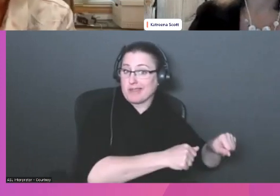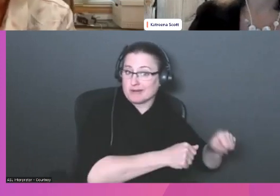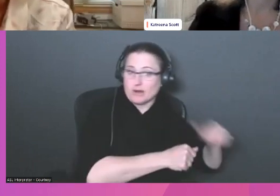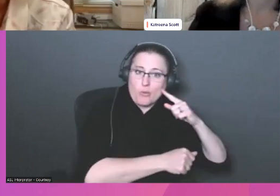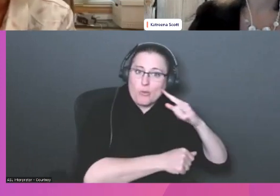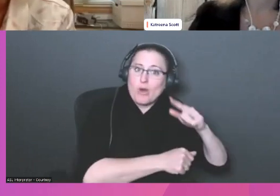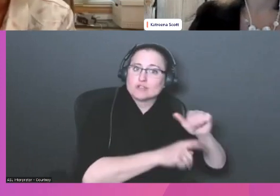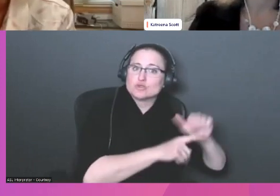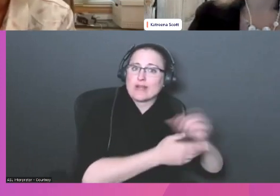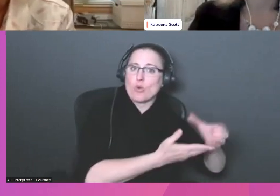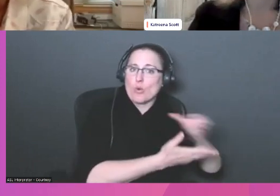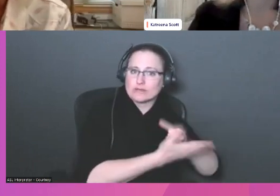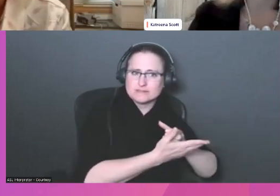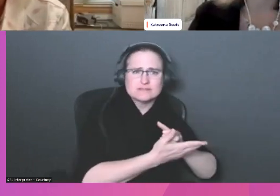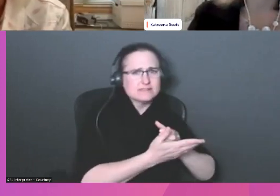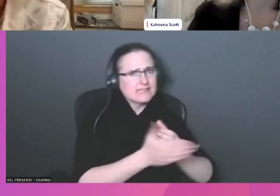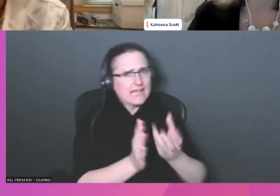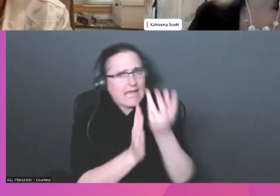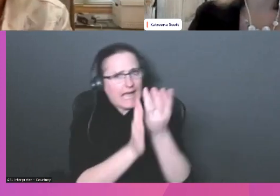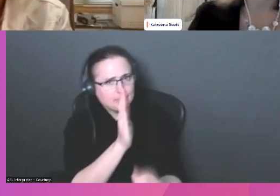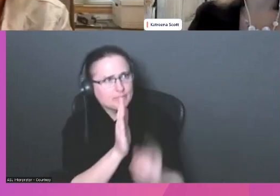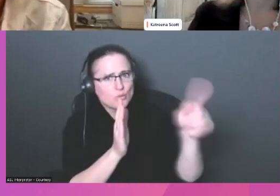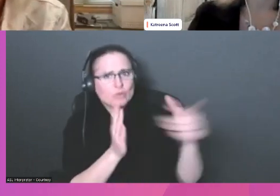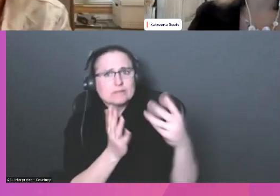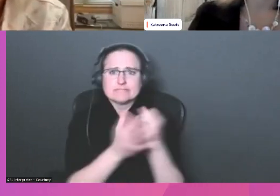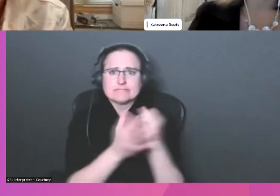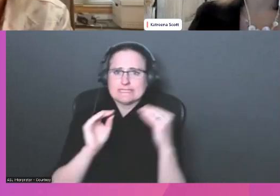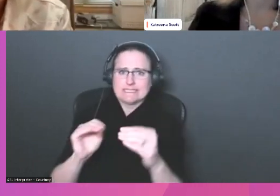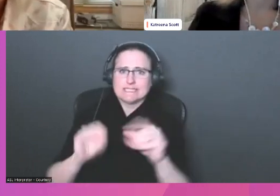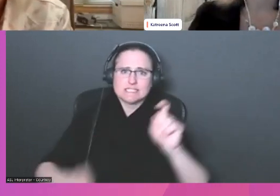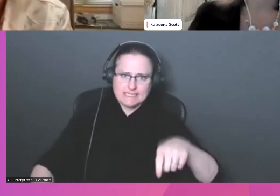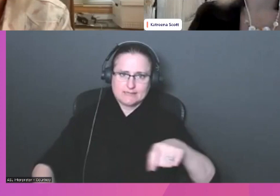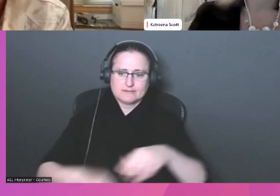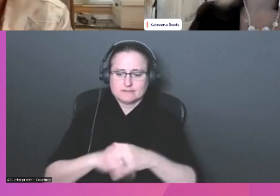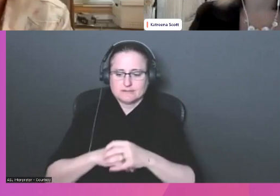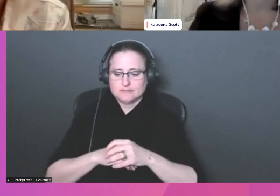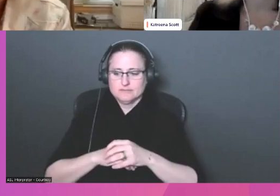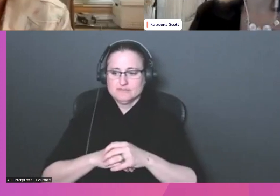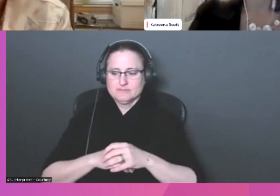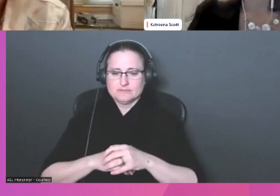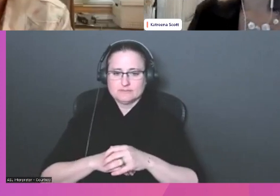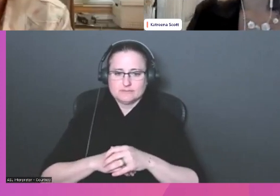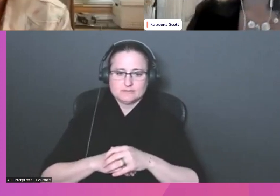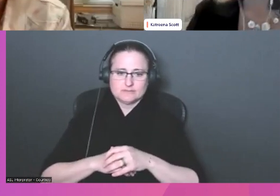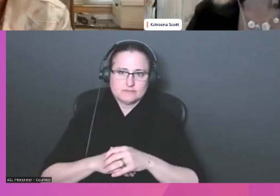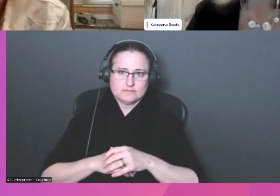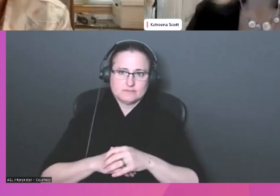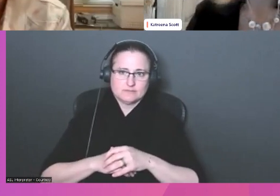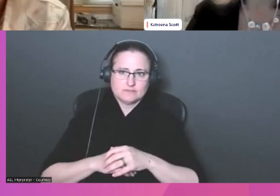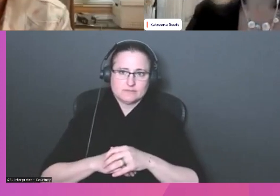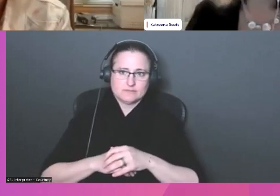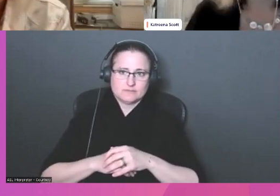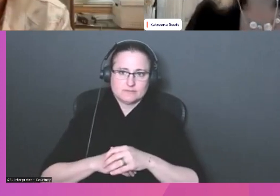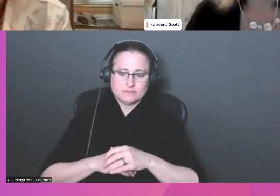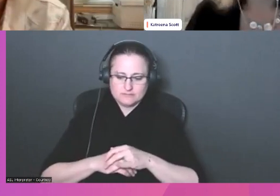coûté de l'argent pour recevoir la formation. Il s'agit d'un écart important, vous devez l'enseigner.